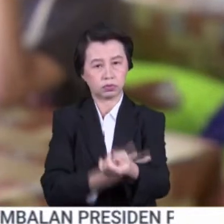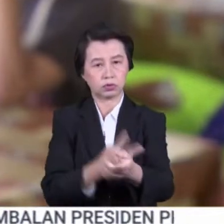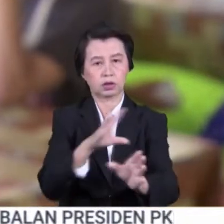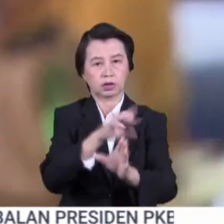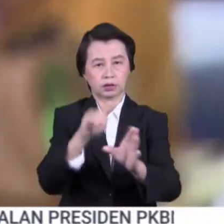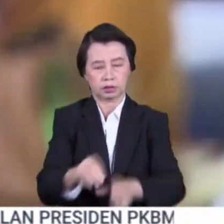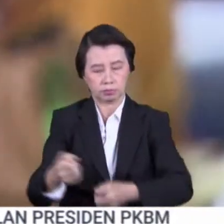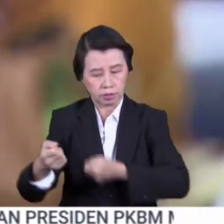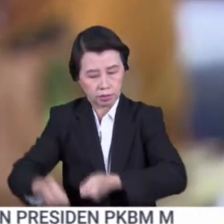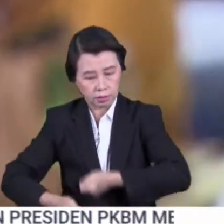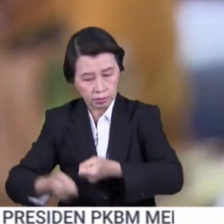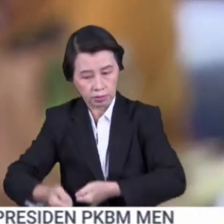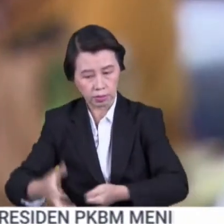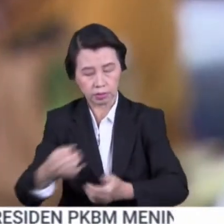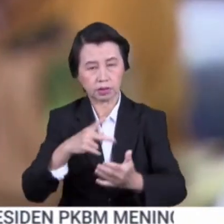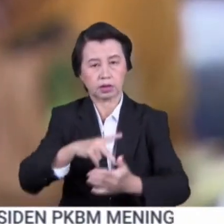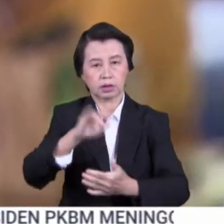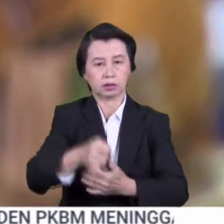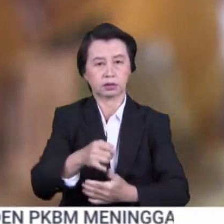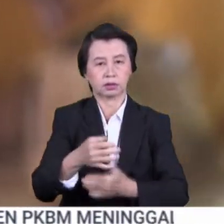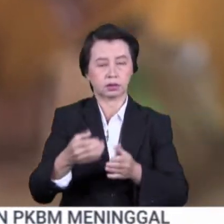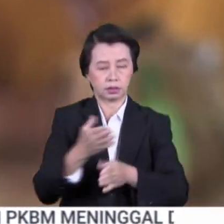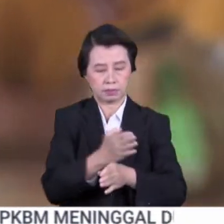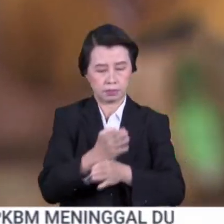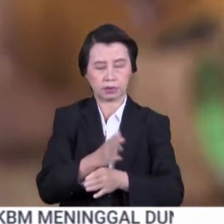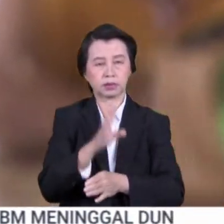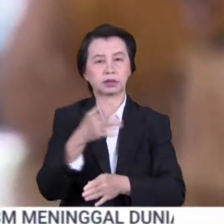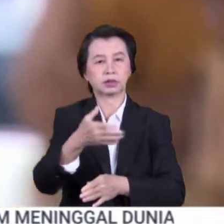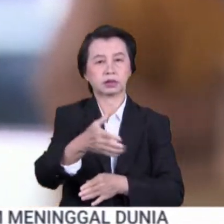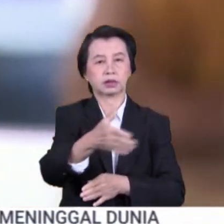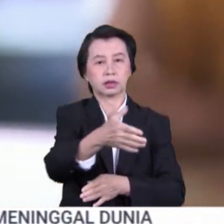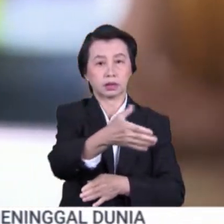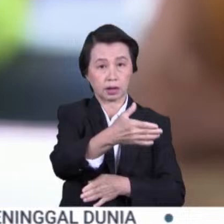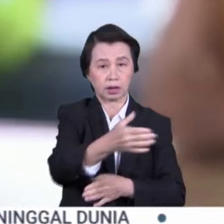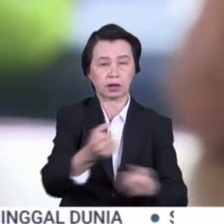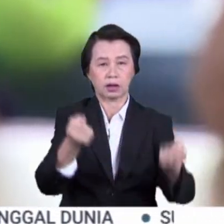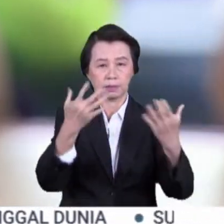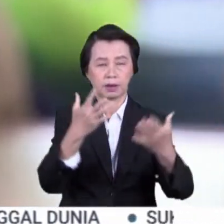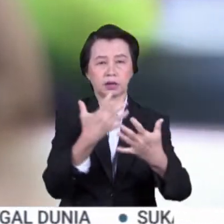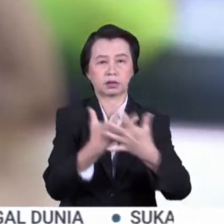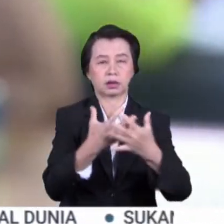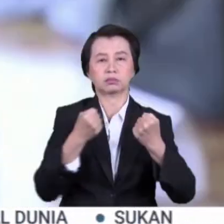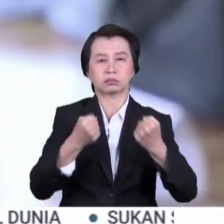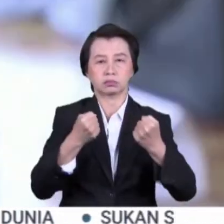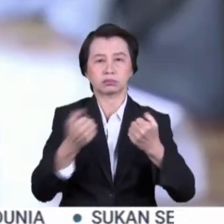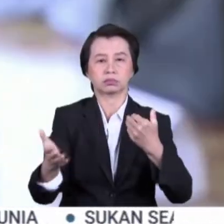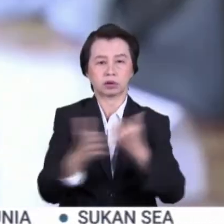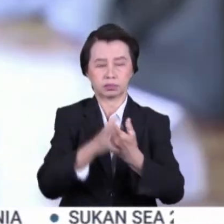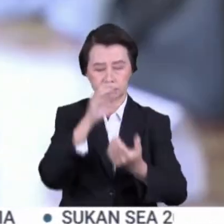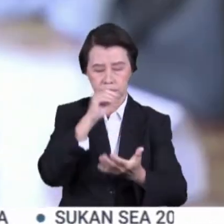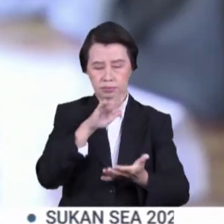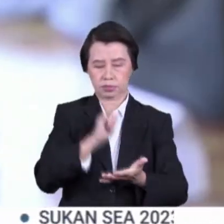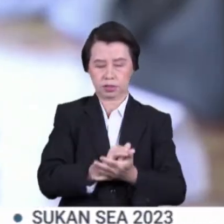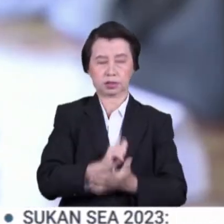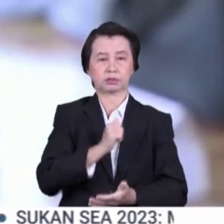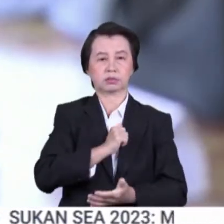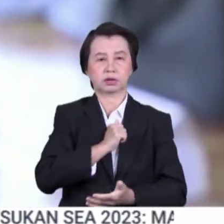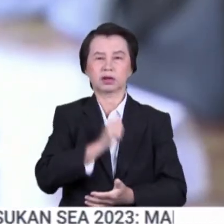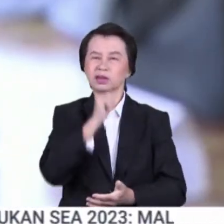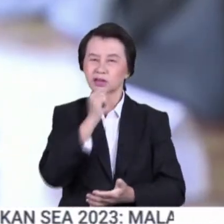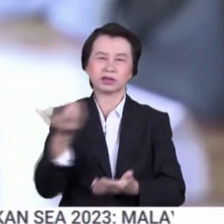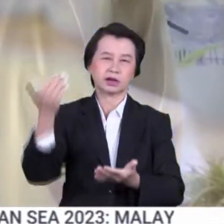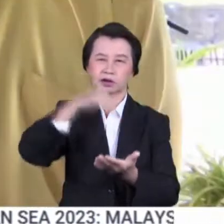termasuk pertanian dan projek ikan air tawar. Sehingga kini hampir ribuan banduan kembali yakin diri, tidak lagi